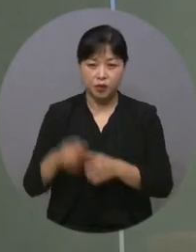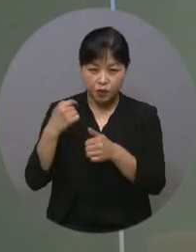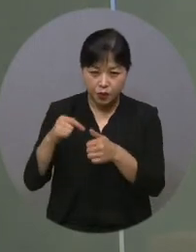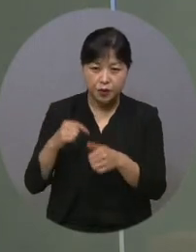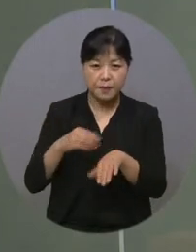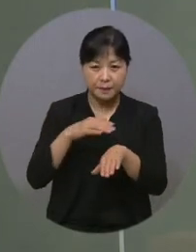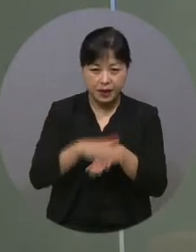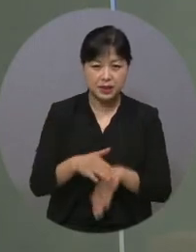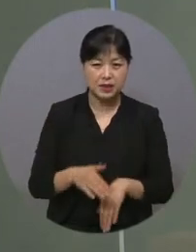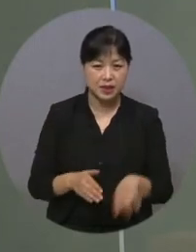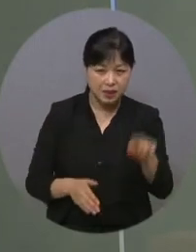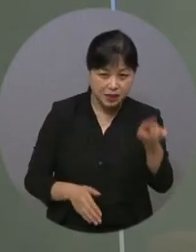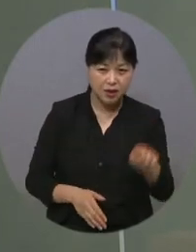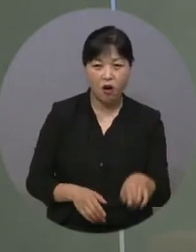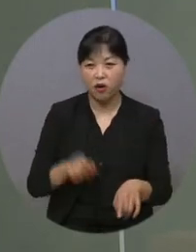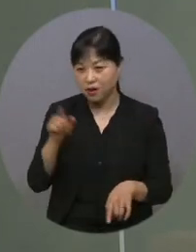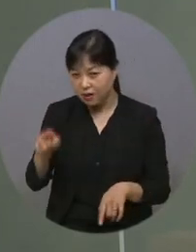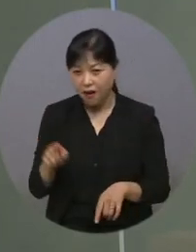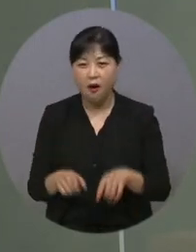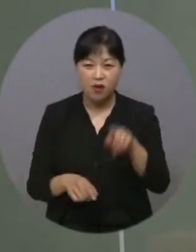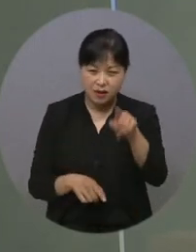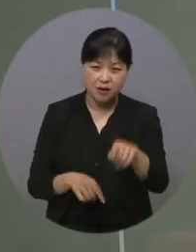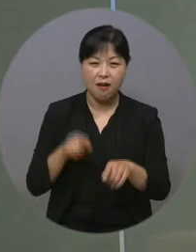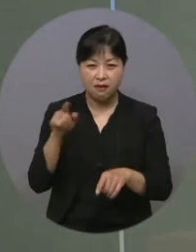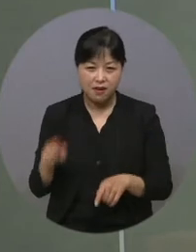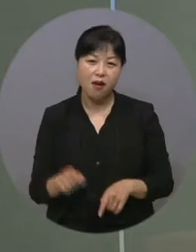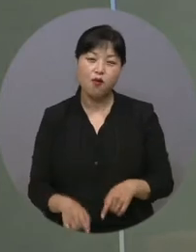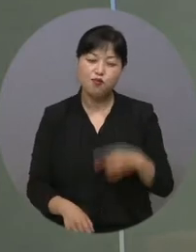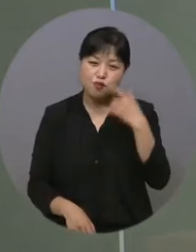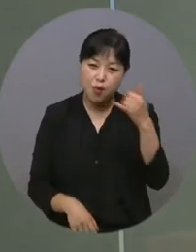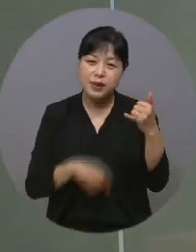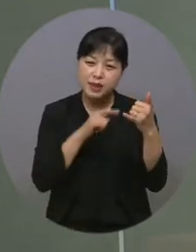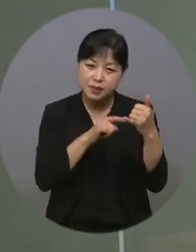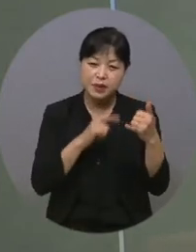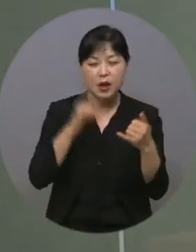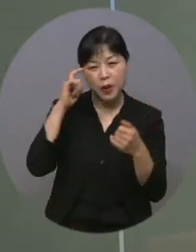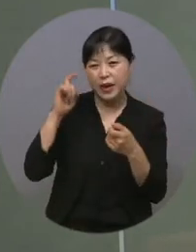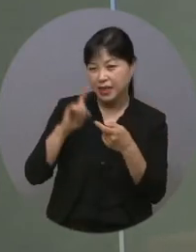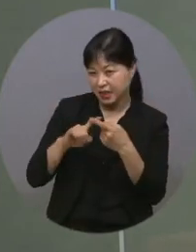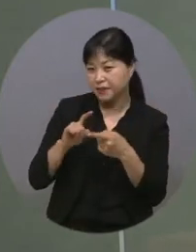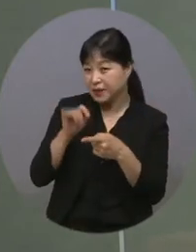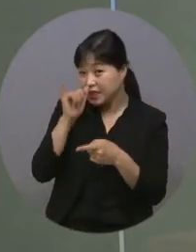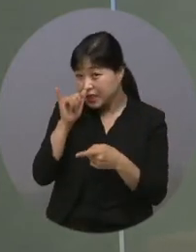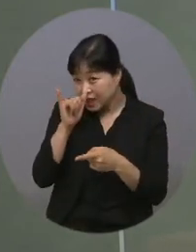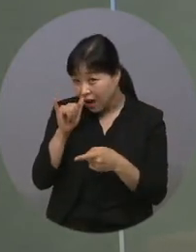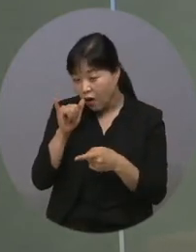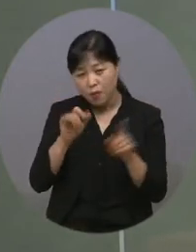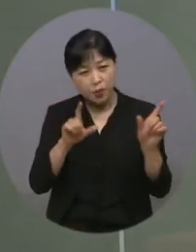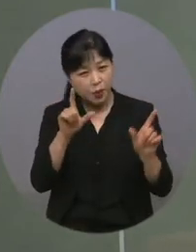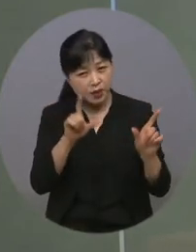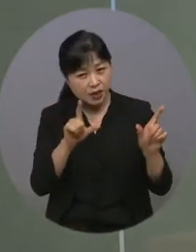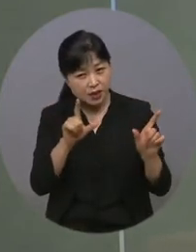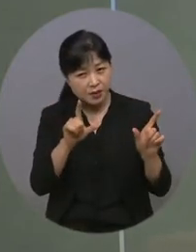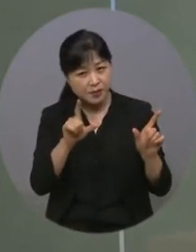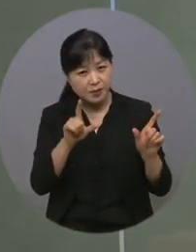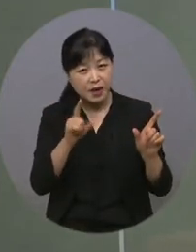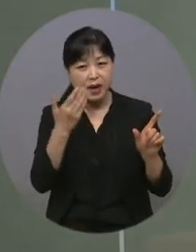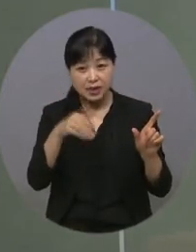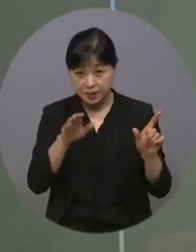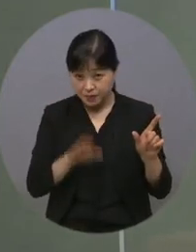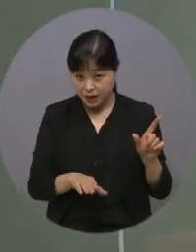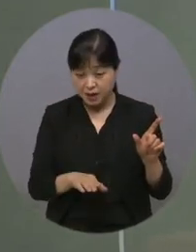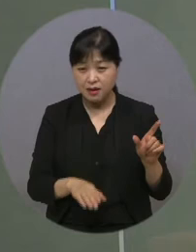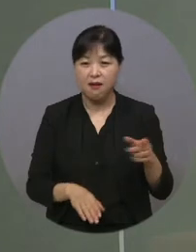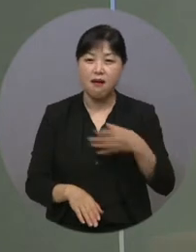해라 저렇게 해라 해서 자꾸 부모들이 관심을 갖는 척 하지만은 특히 노부모가 같이